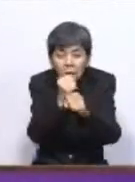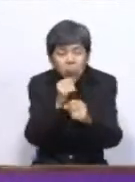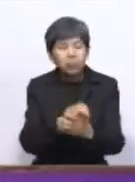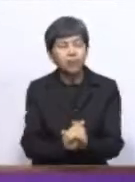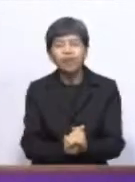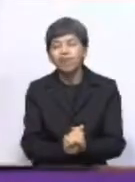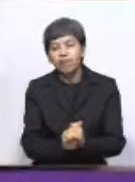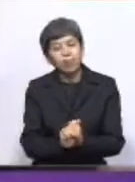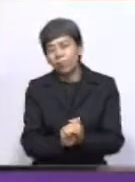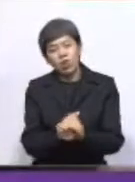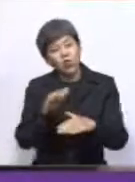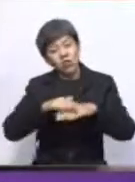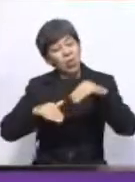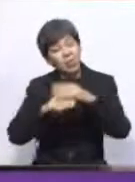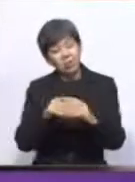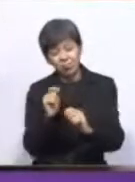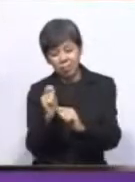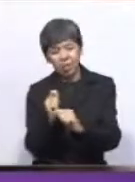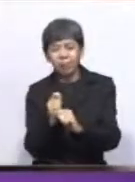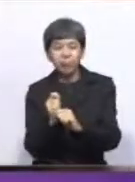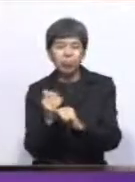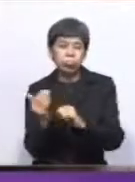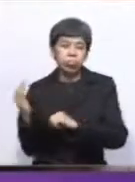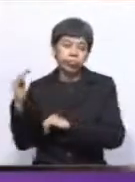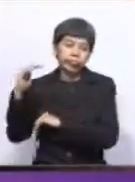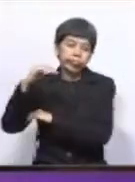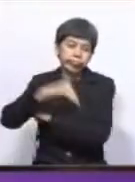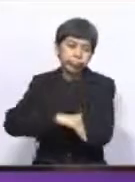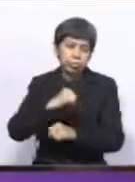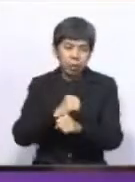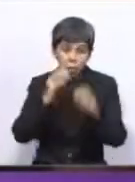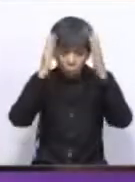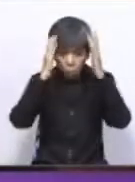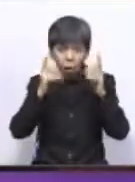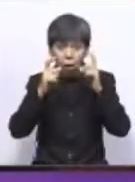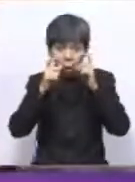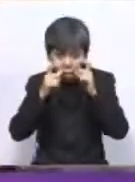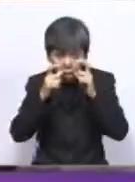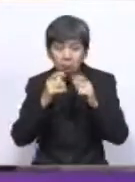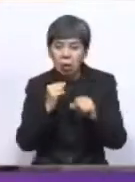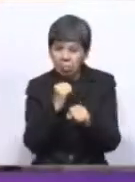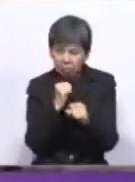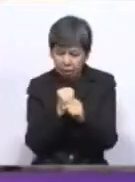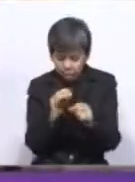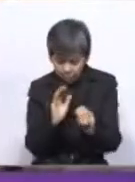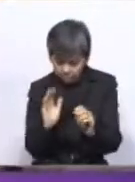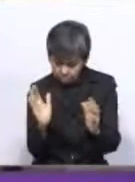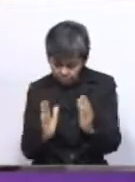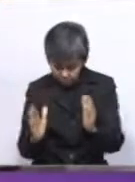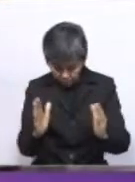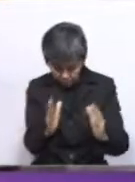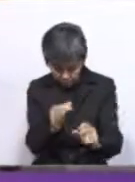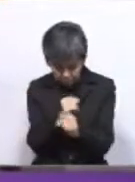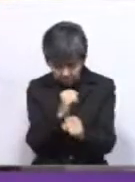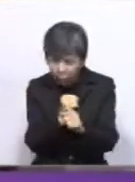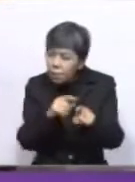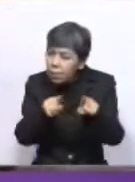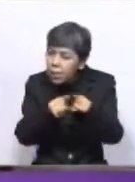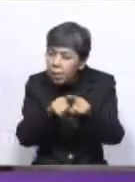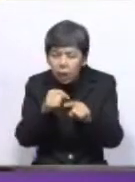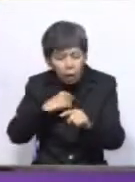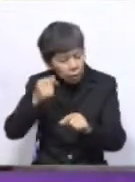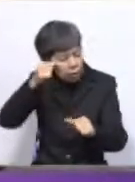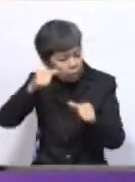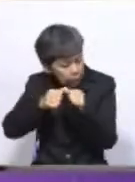ต่เนี่ยทำให้ฝีมือช่างเนี่ยมันถอยลงการทำหัวโขนแต่ละหัวเป็นการปั้นแต่ละหัวเหมือนเป็นการเขาเรียกว่าทบท